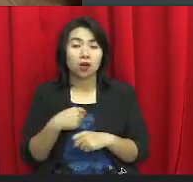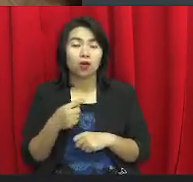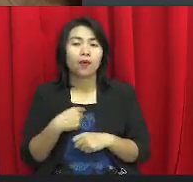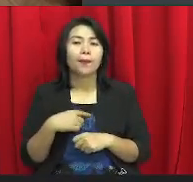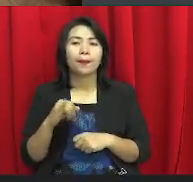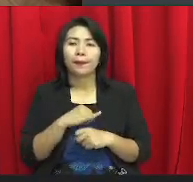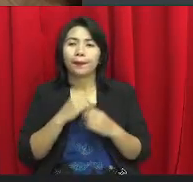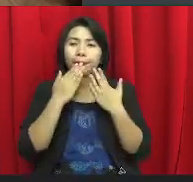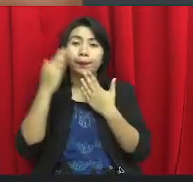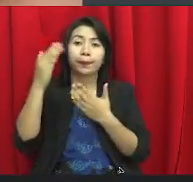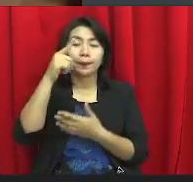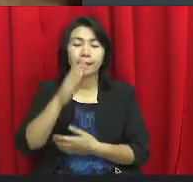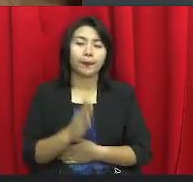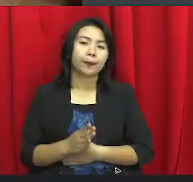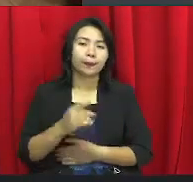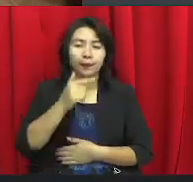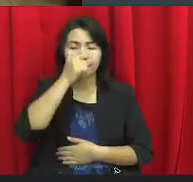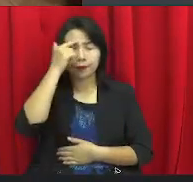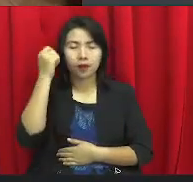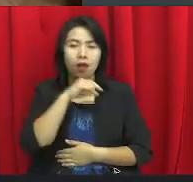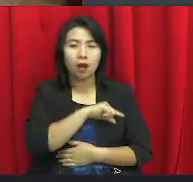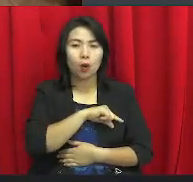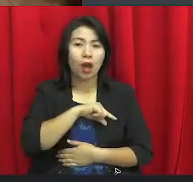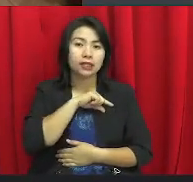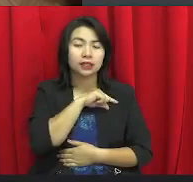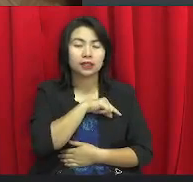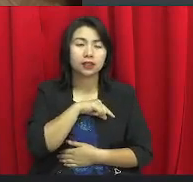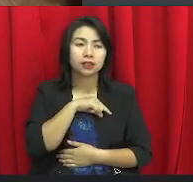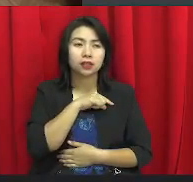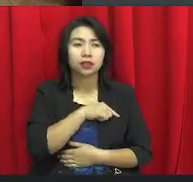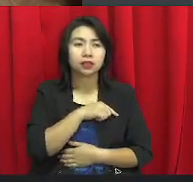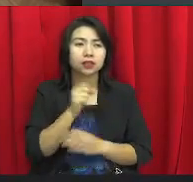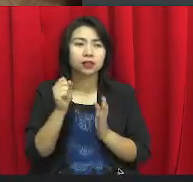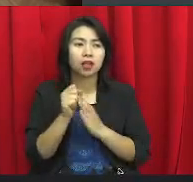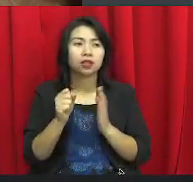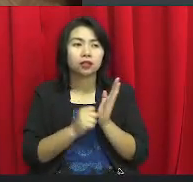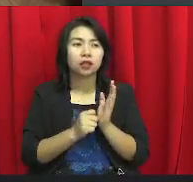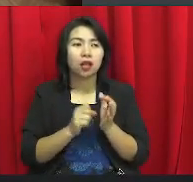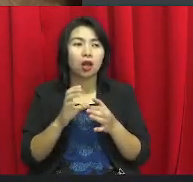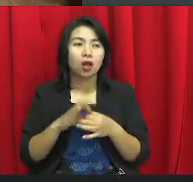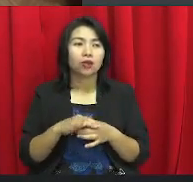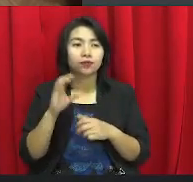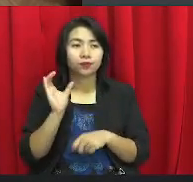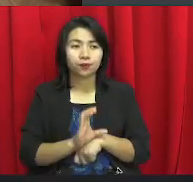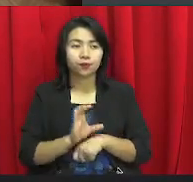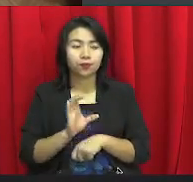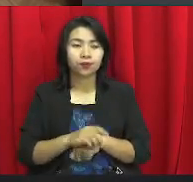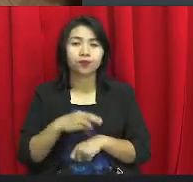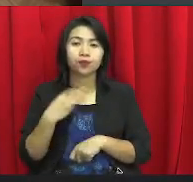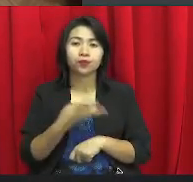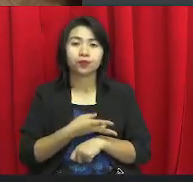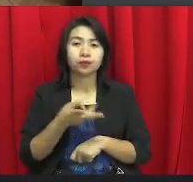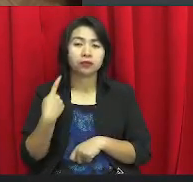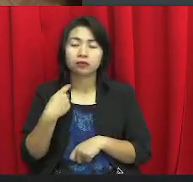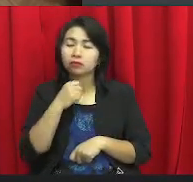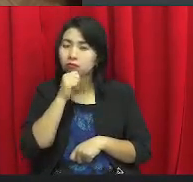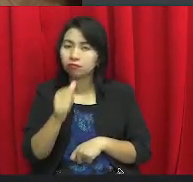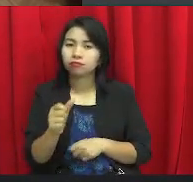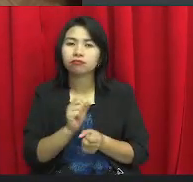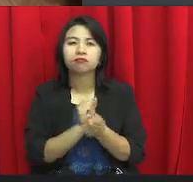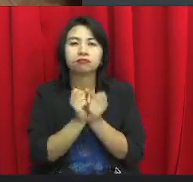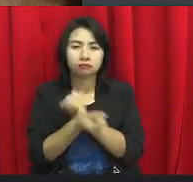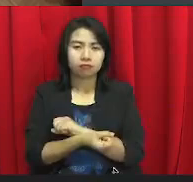dahil yung quality, yung standard ng church natin ay hindi nagbabago. Alam